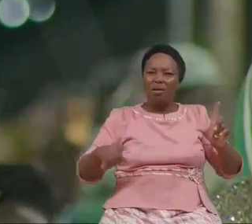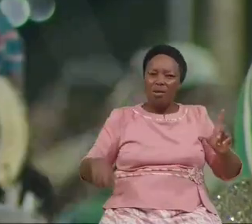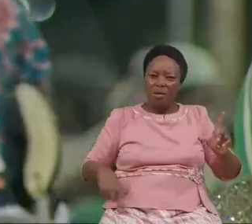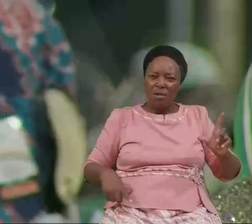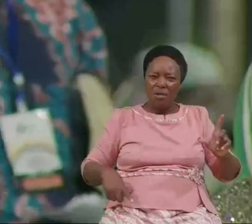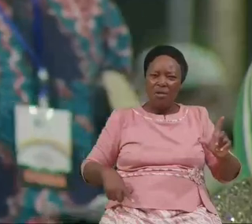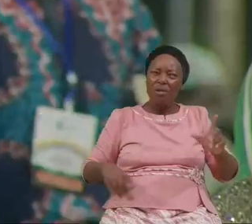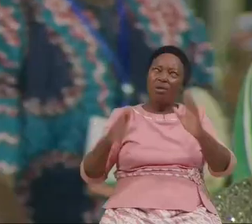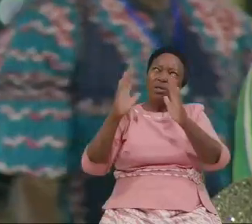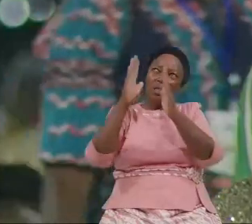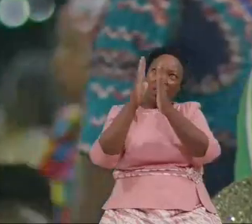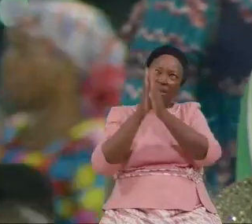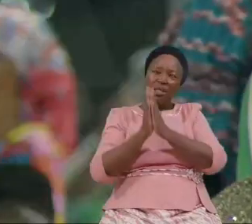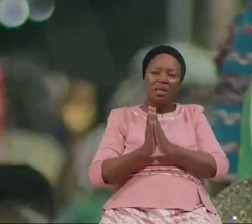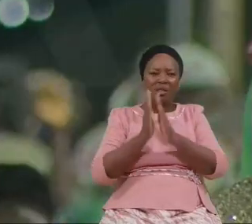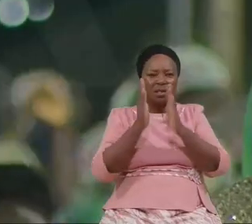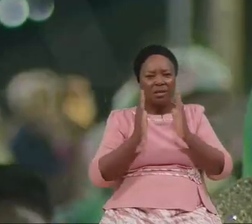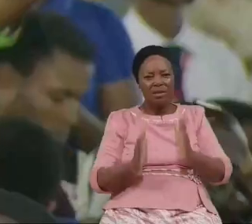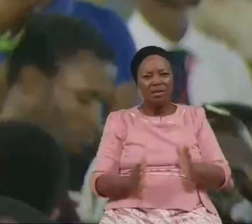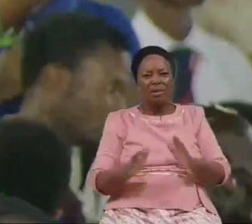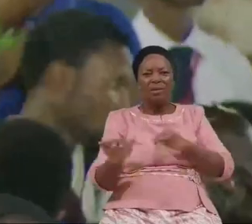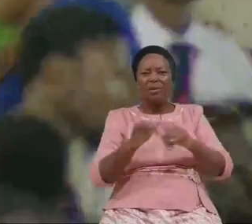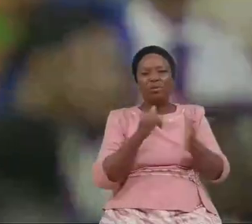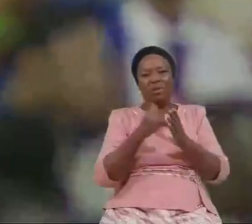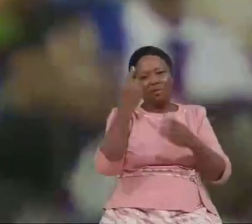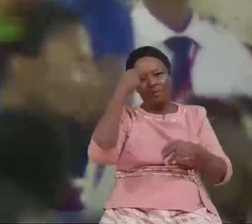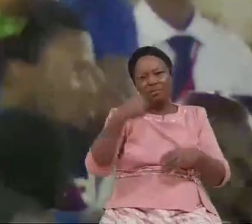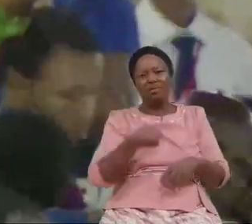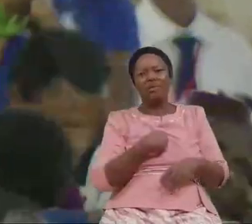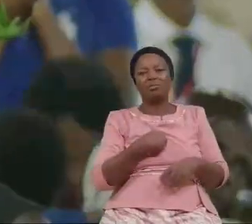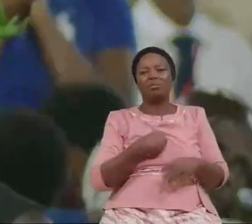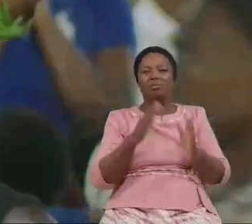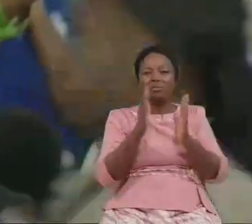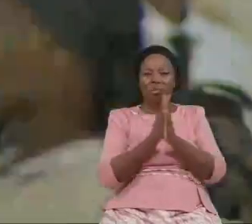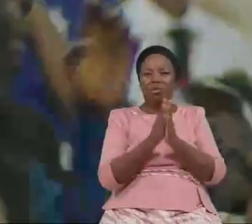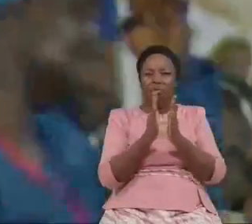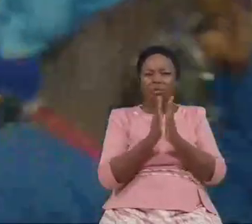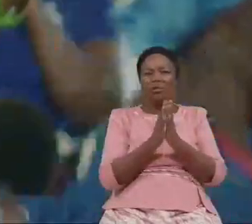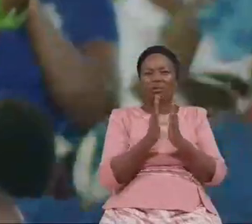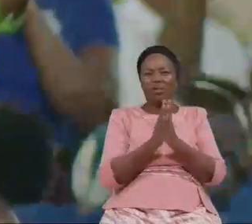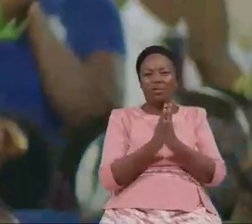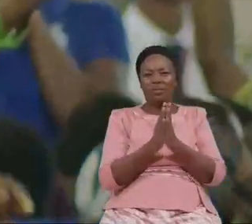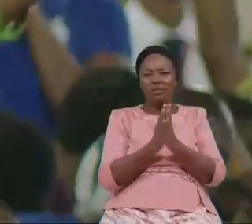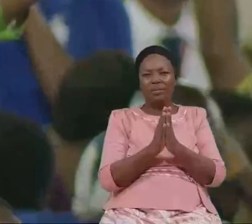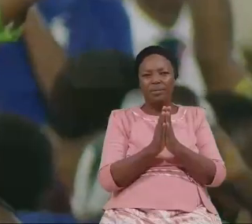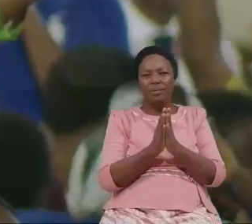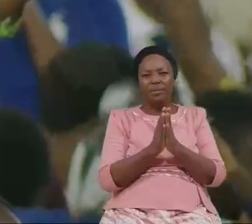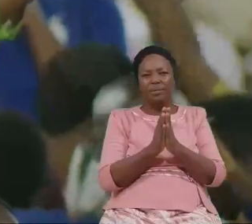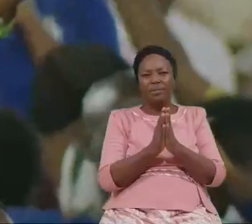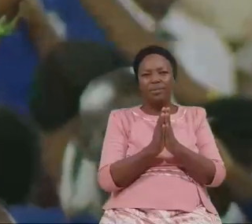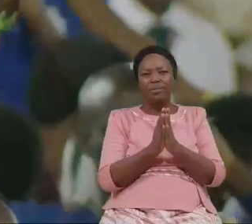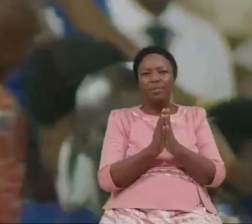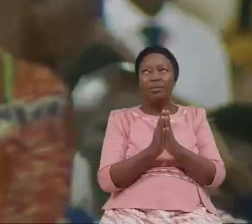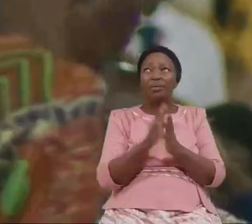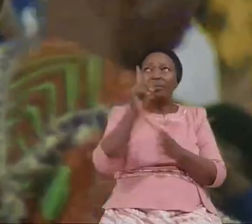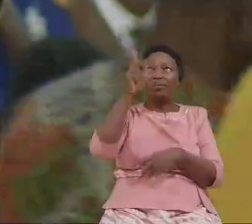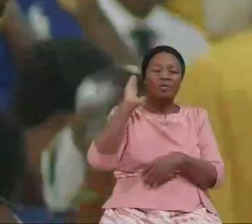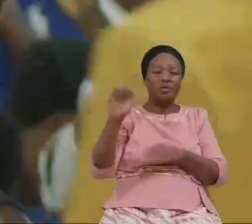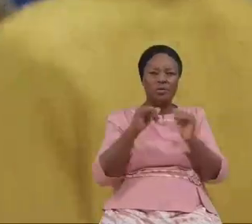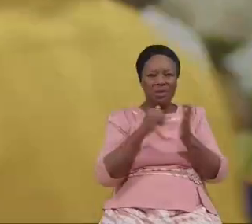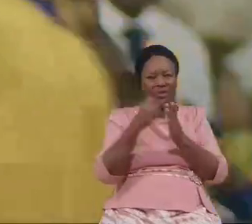intercesseur fais-le pour moi parlons Seigneur par le Seigneur il le fera